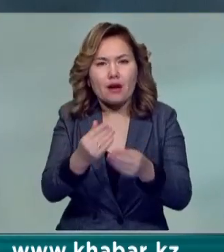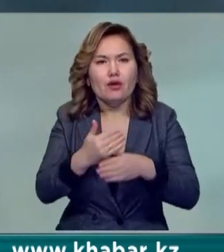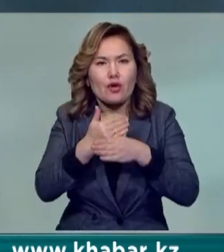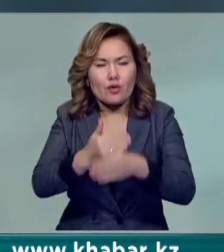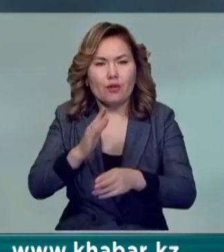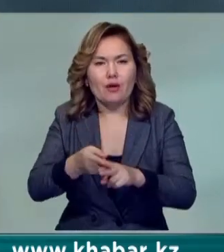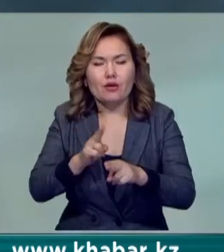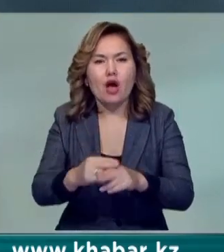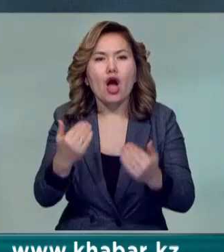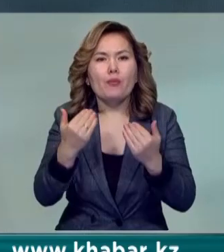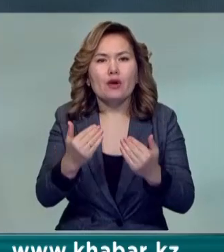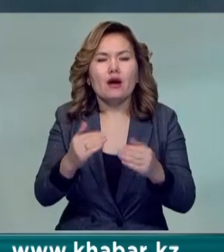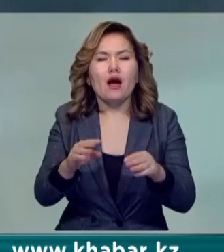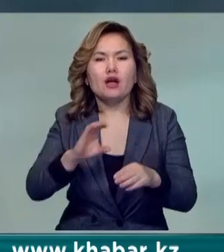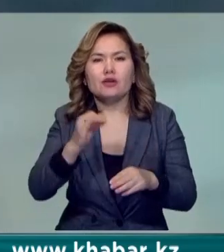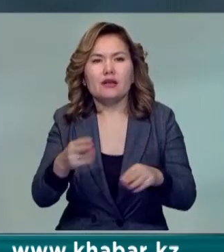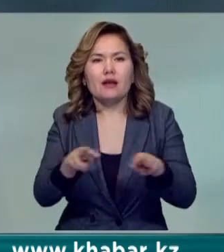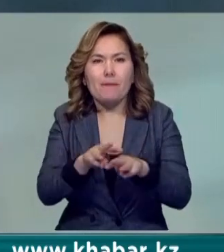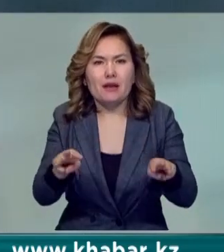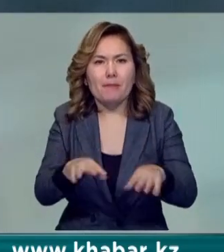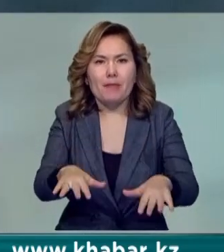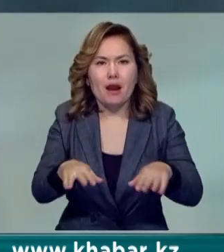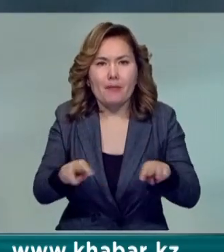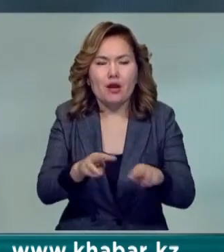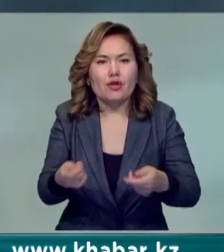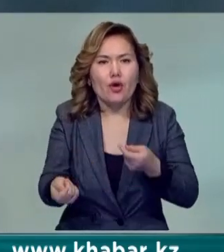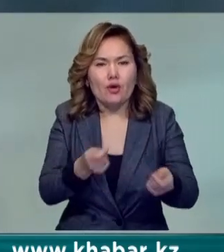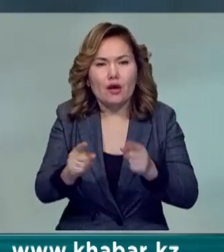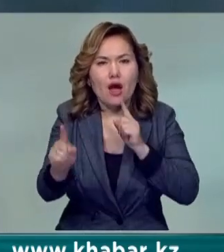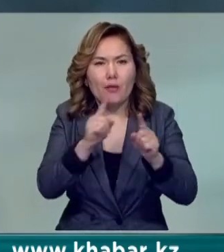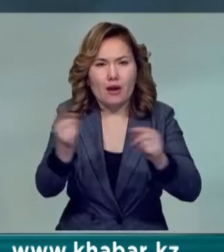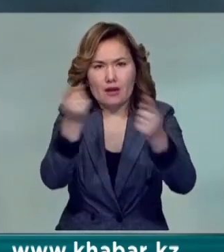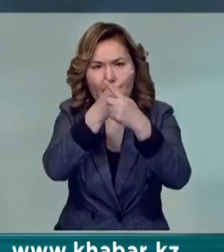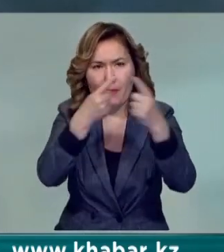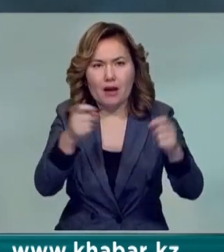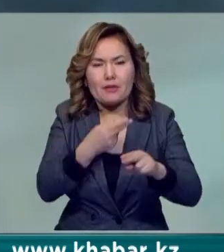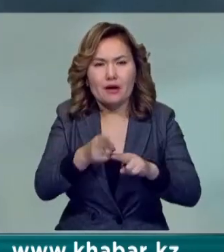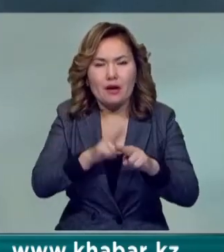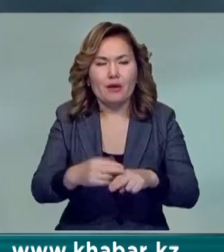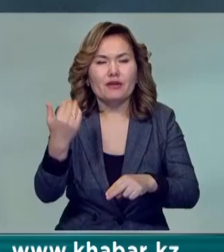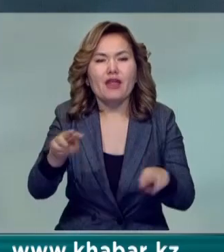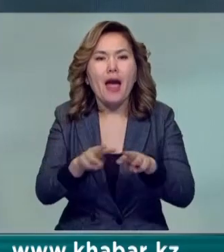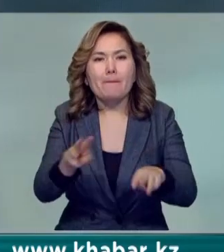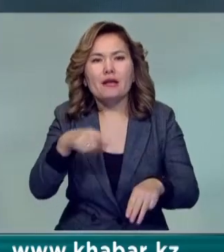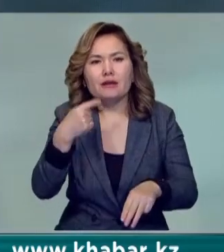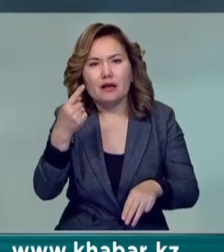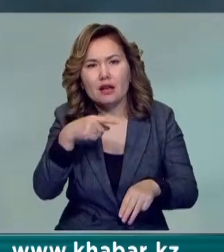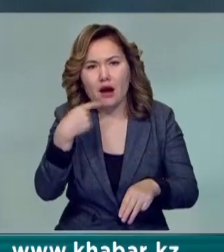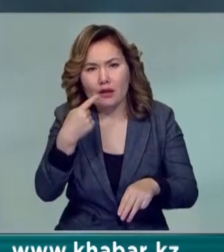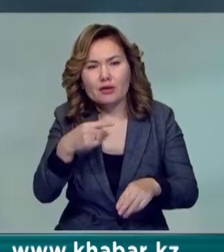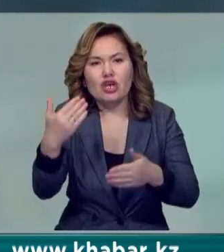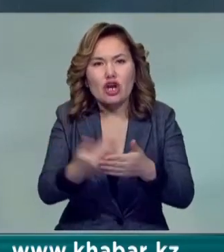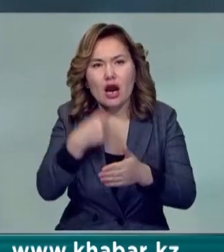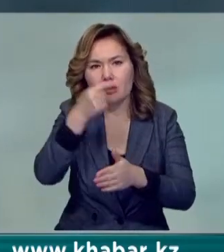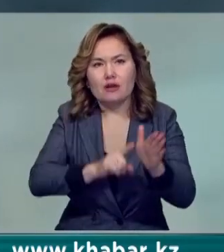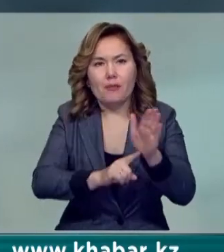және халықты әлеуметтік қорғау министрі парламент мәжілісіндегі үкімет сағатында мәлімдеді. Біржан Нұрымбетовтің айтуынша, жаңа жылдан